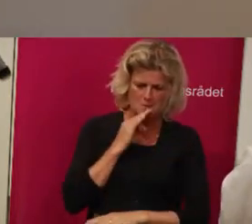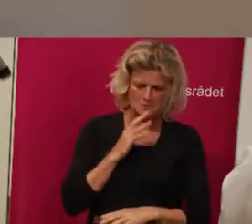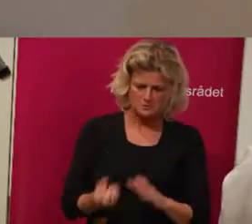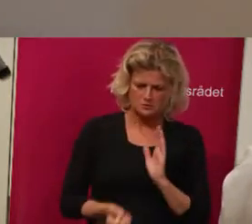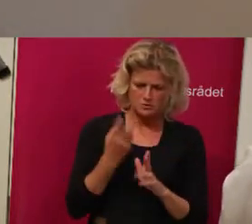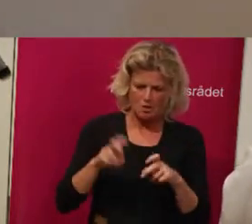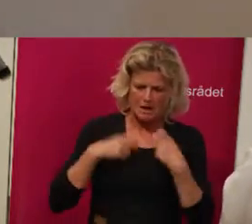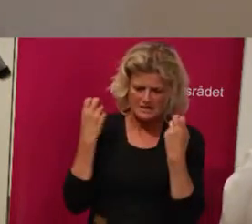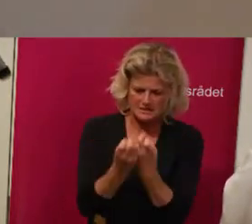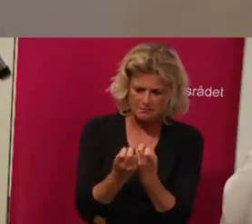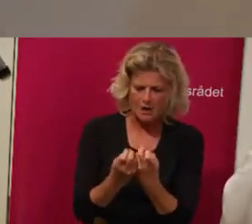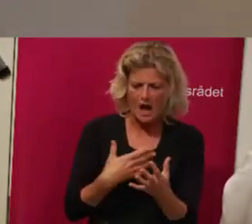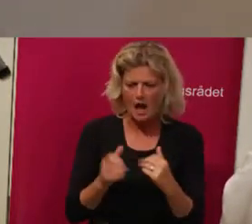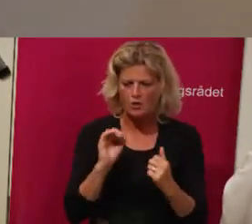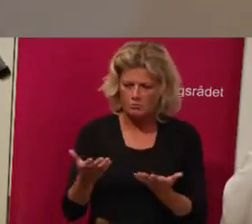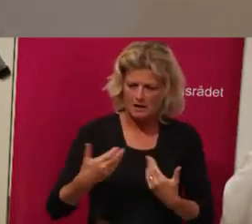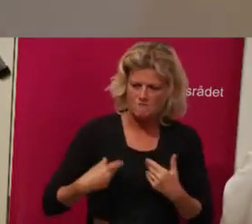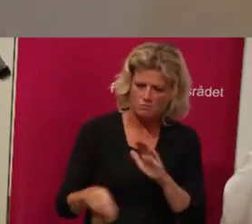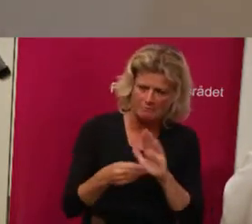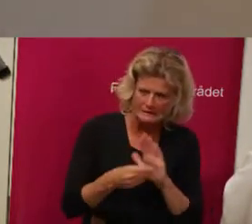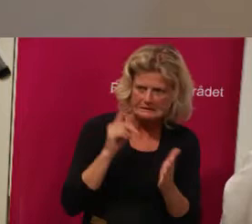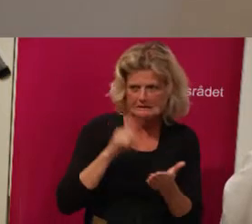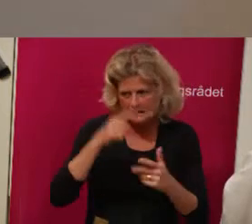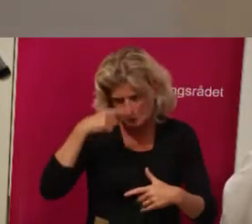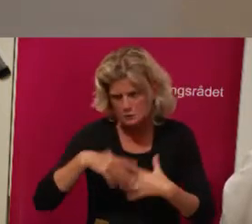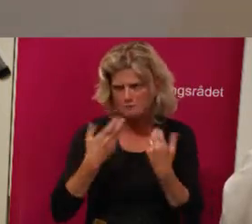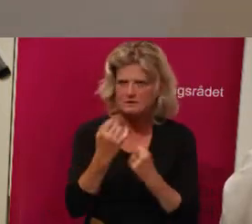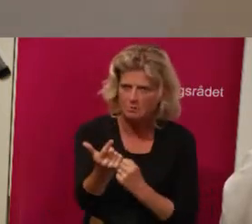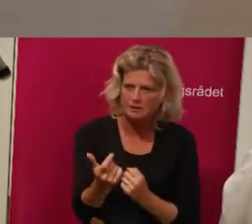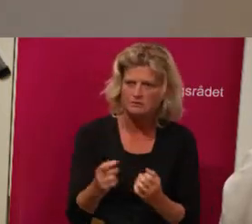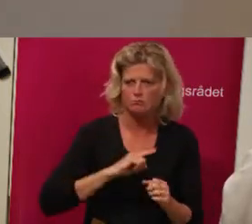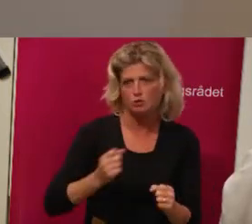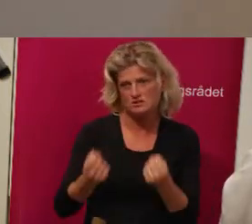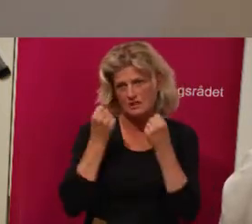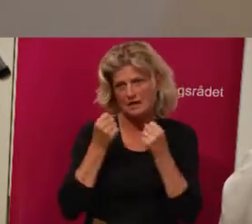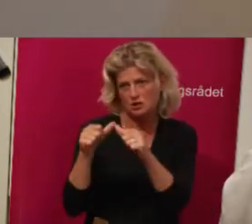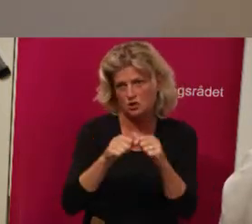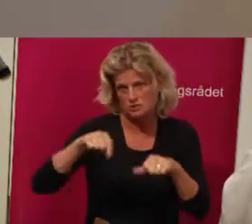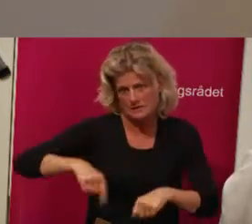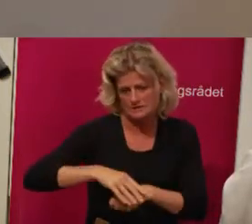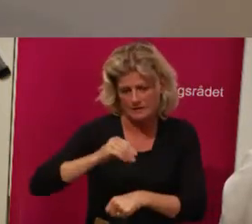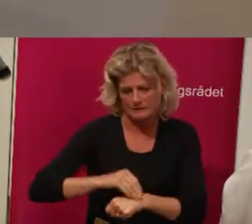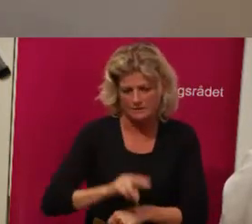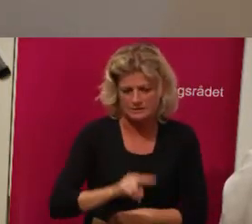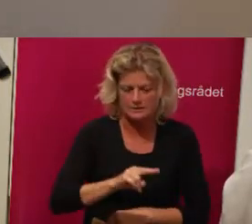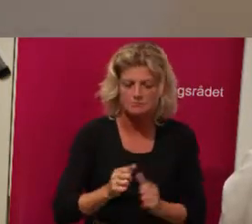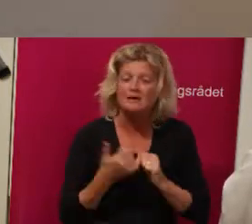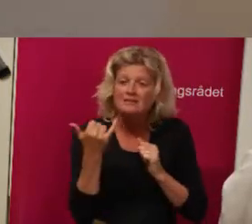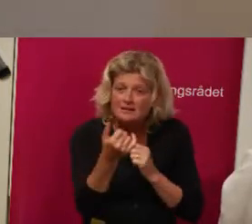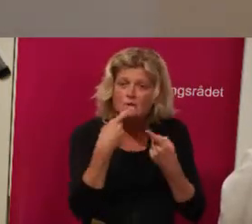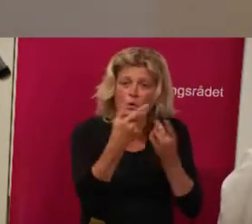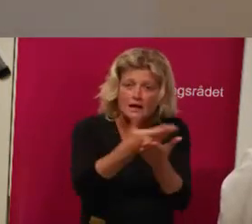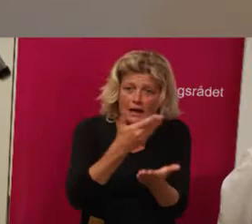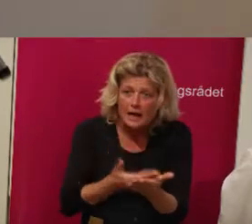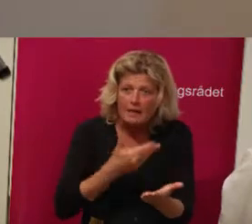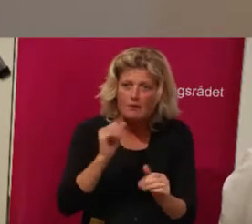crowd culture och crowdfunding, som är en extremt växande stark rörelse, eller starkare än inte i Sverige idag. Men i de länder där man har